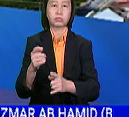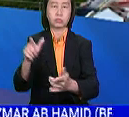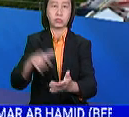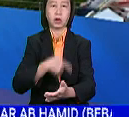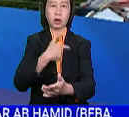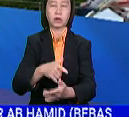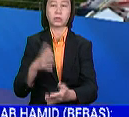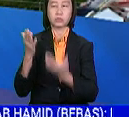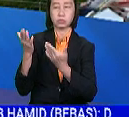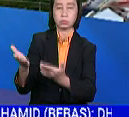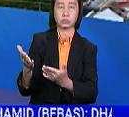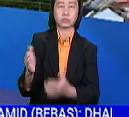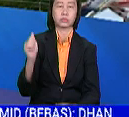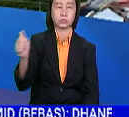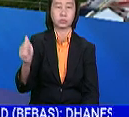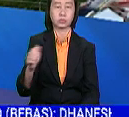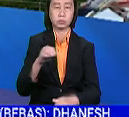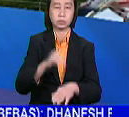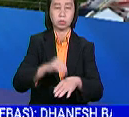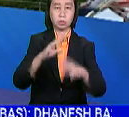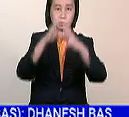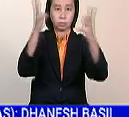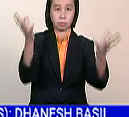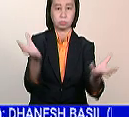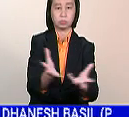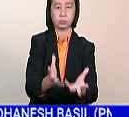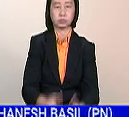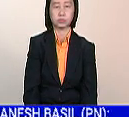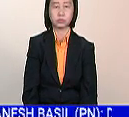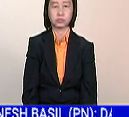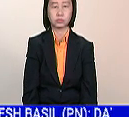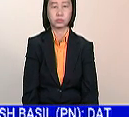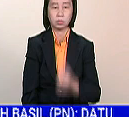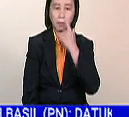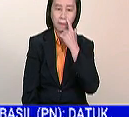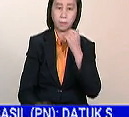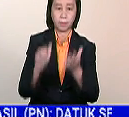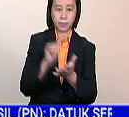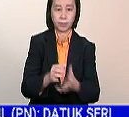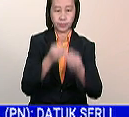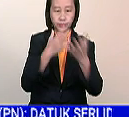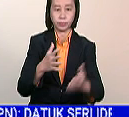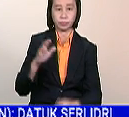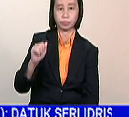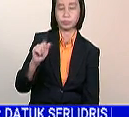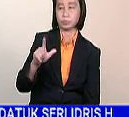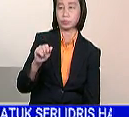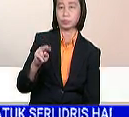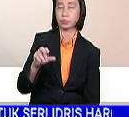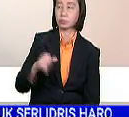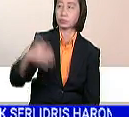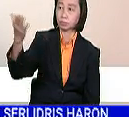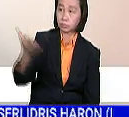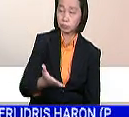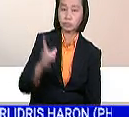di pentas antarabangsa Hai kenyataan itu turut memaklumkan Alena turut akan diundang